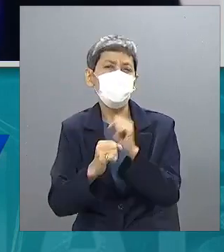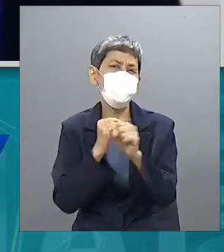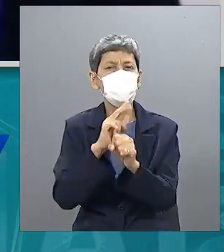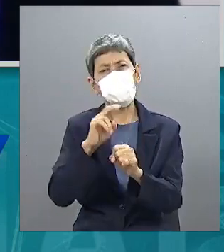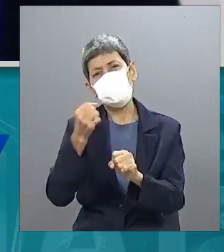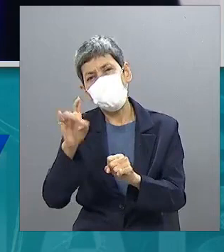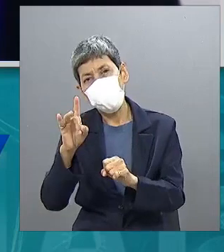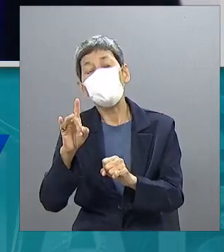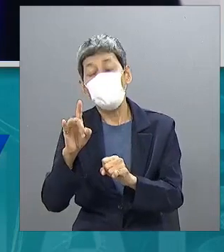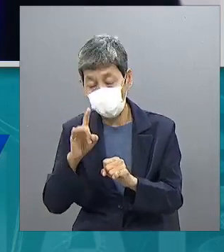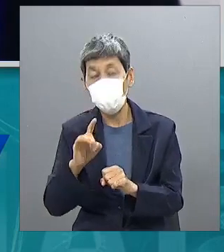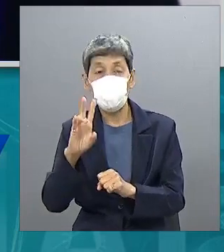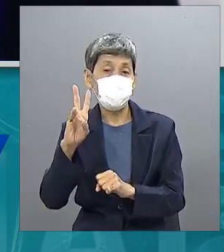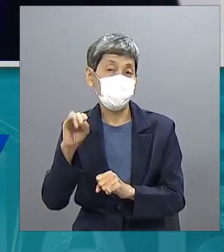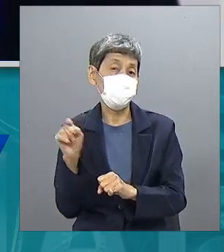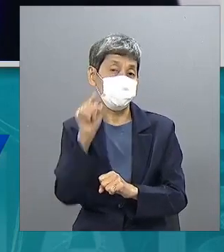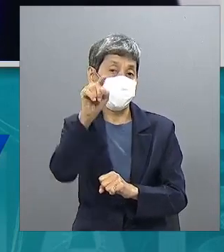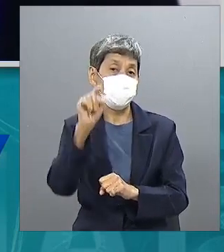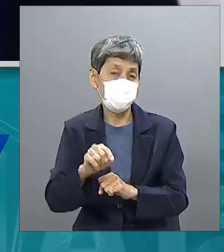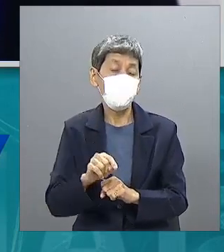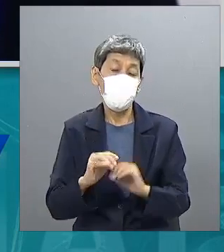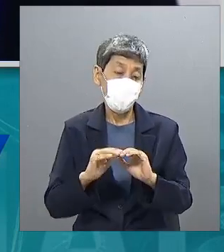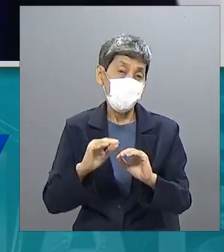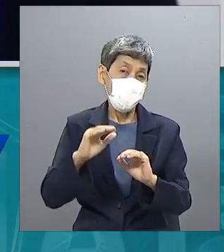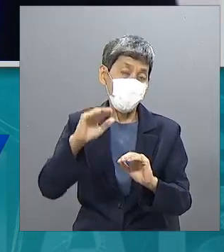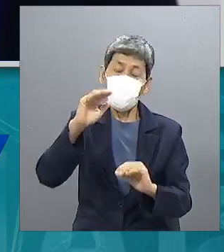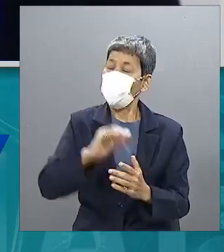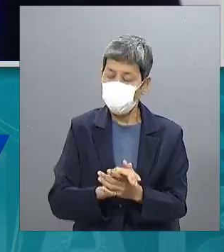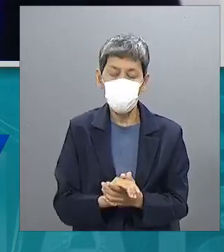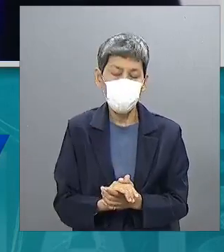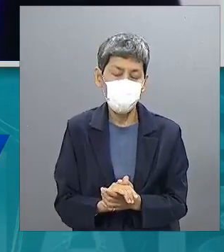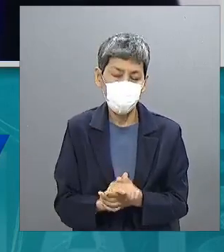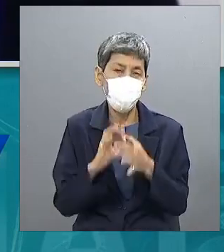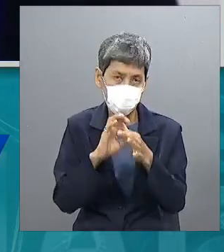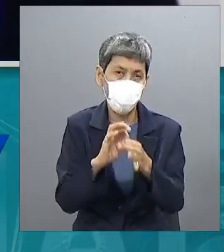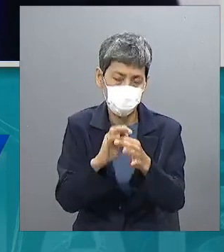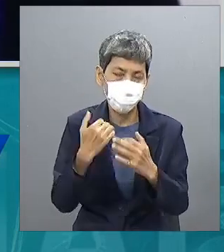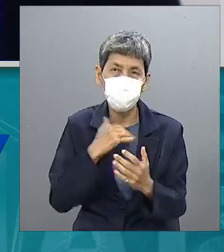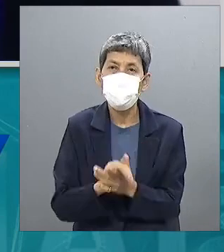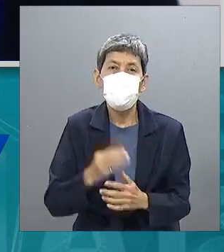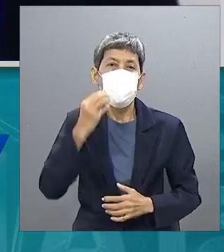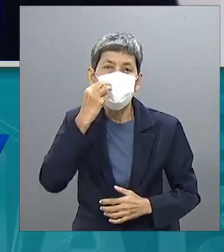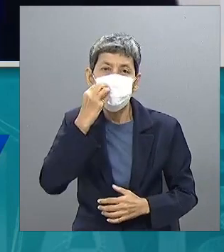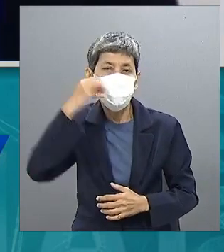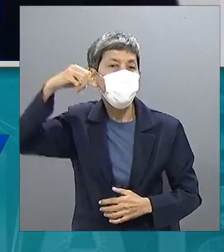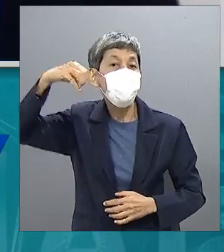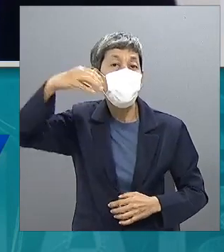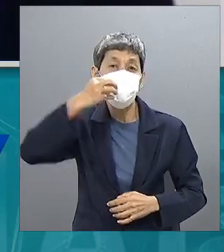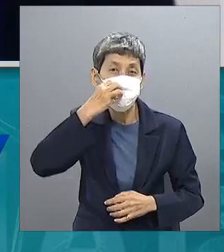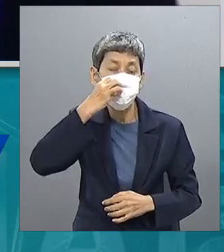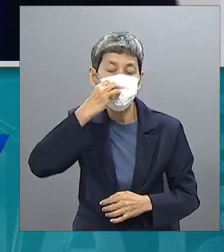70เปอร์เซ็นต์เลยครับผมเป็นประเด็นที่เรียกว่าหน้าตัวแล้วนะต้องวนมาเลยนะครับถ้าสมมติว่าไอ้ตัวบุหรี่ไฟฟ้าเนี่ยมันสามารถ